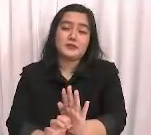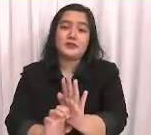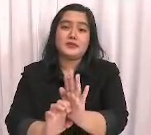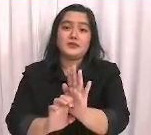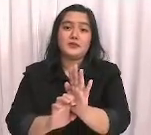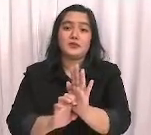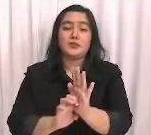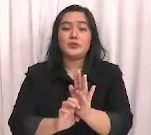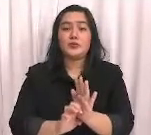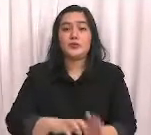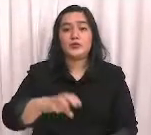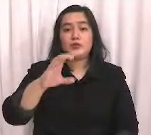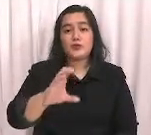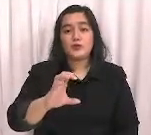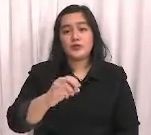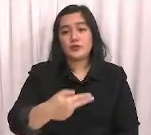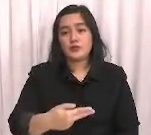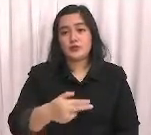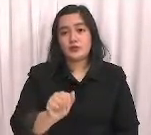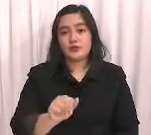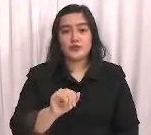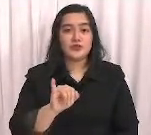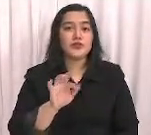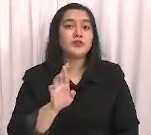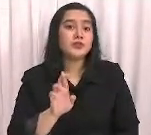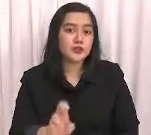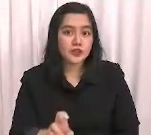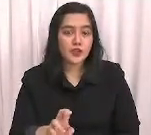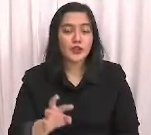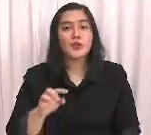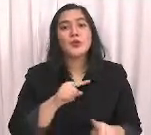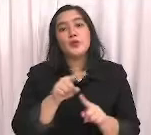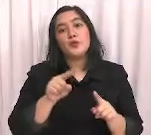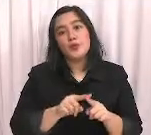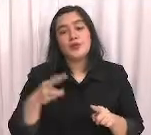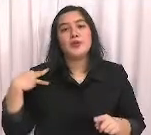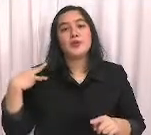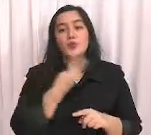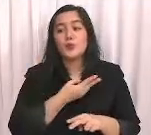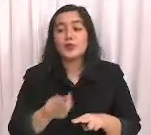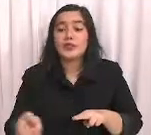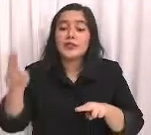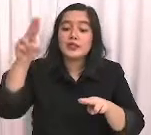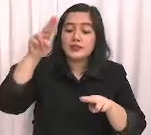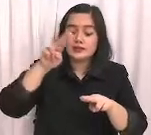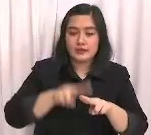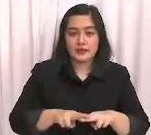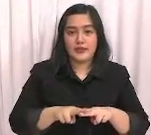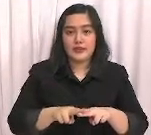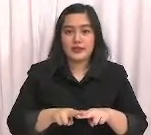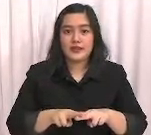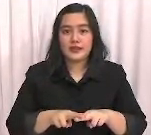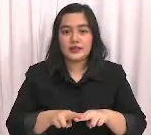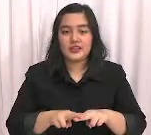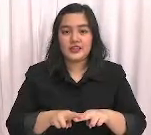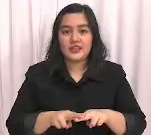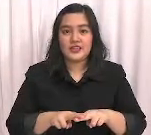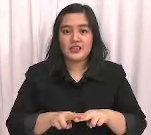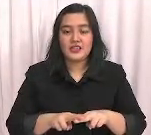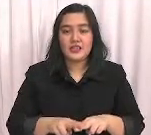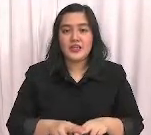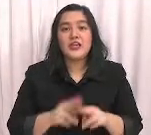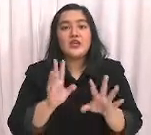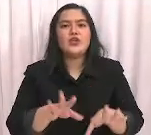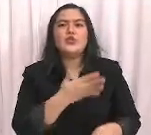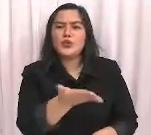nauupo tayo sa upuan, ibinibigay natin ang lahat sa upuan. Di ba? Walang nauupo sa upuan na hindi mo binibigay ang lahat ng